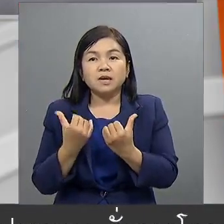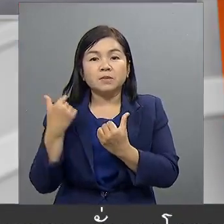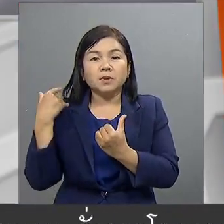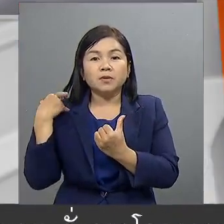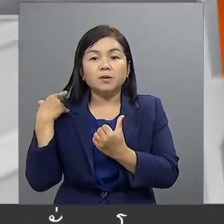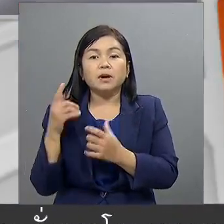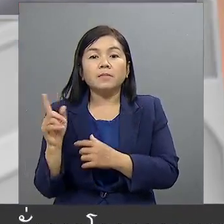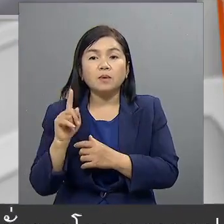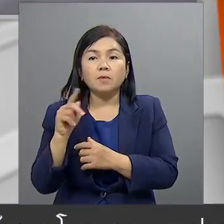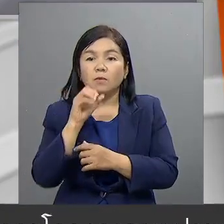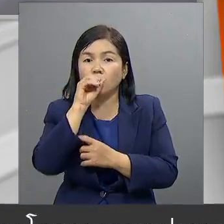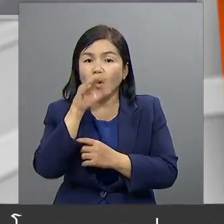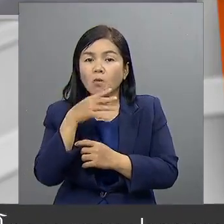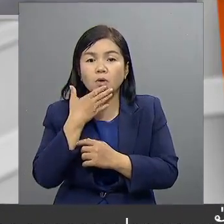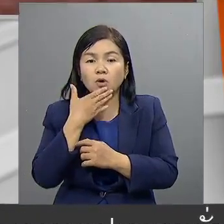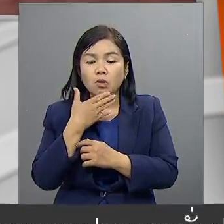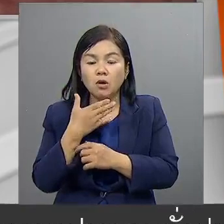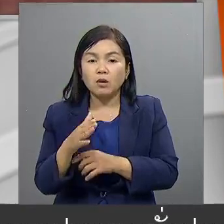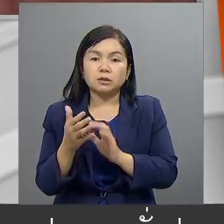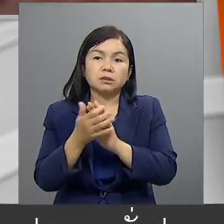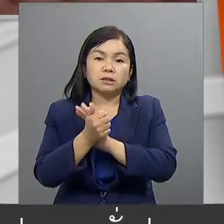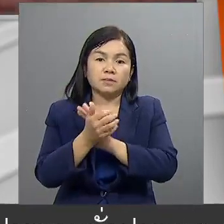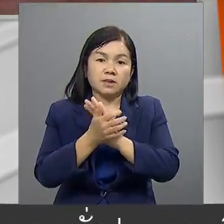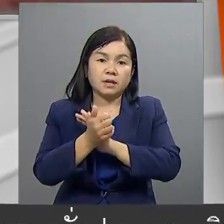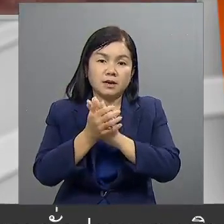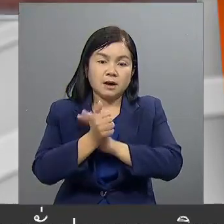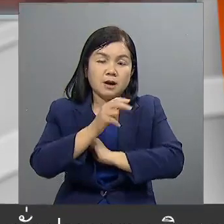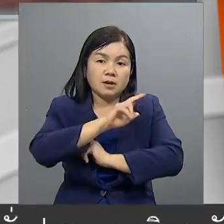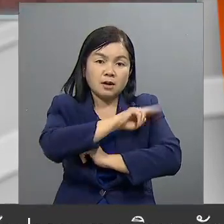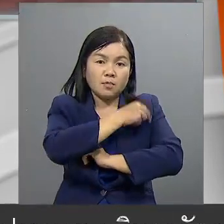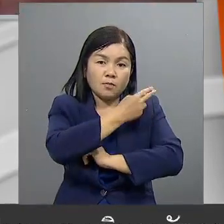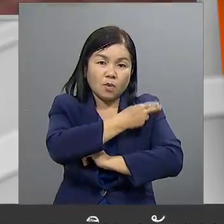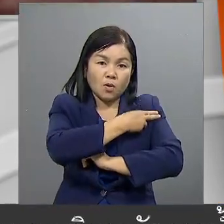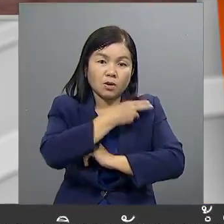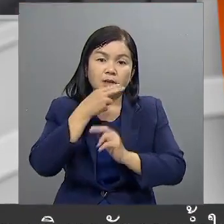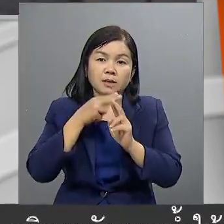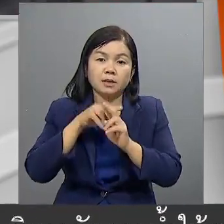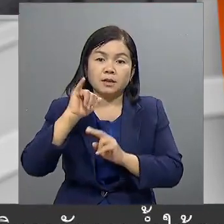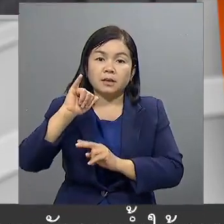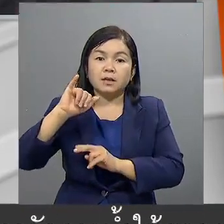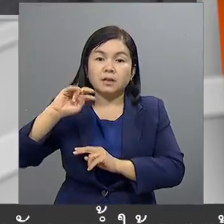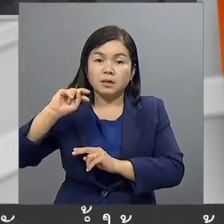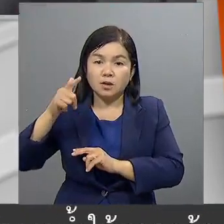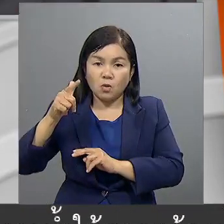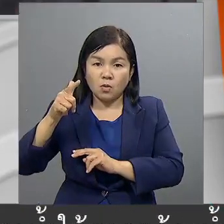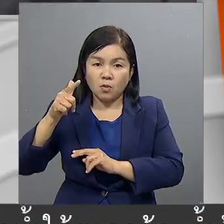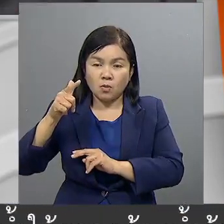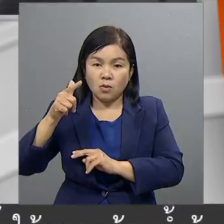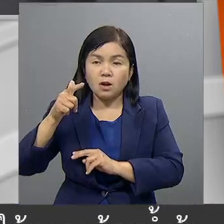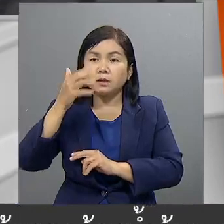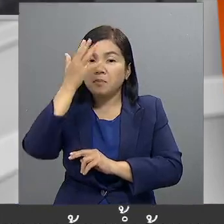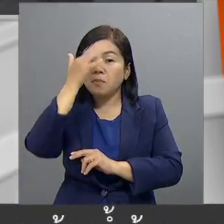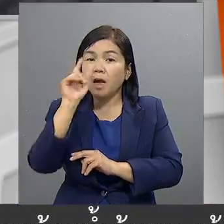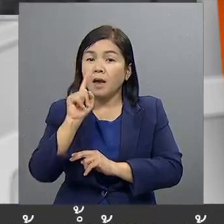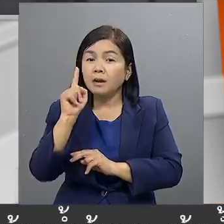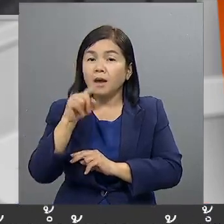อเนื่องค่ะอย่างผู้เชี่ยวชาญอย่างในแพทย์ยงผู้วรวรรณที่อธิบายเหตุว่าทำไมโรงพยาบาลเอกชนเขาจะนำเข้าวัคซีนเ